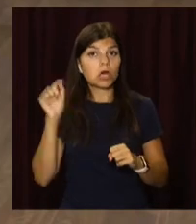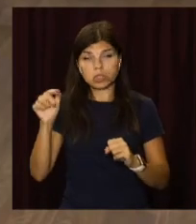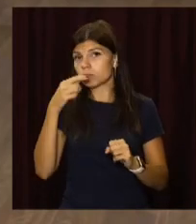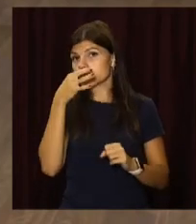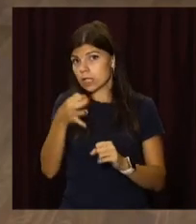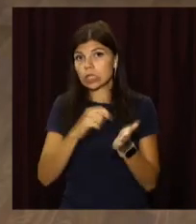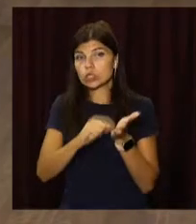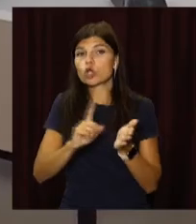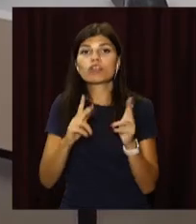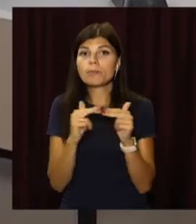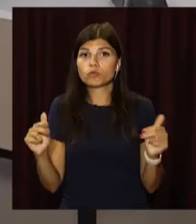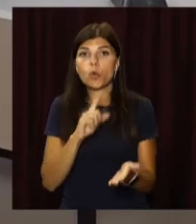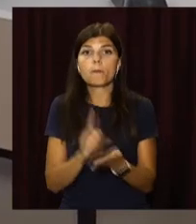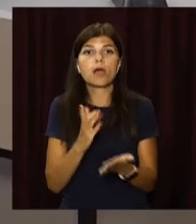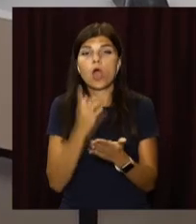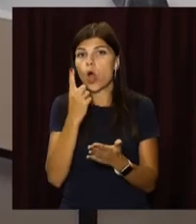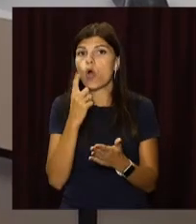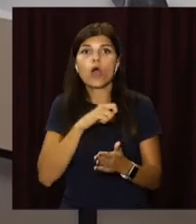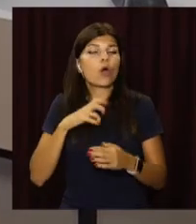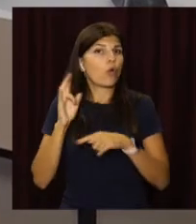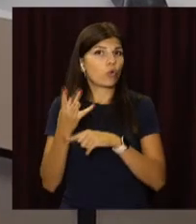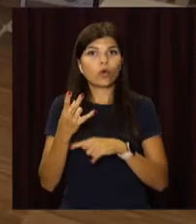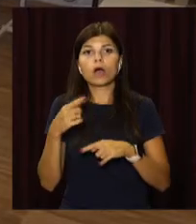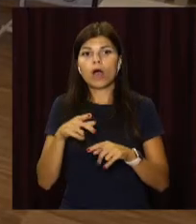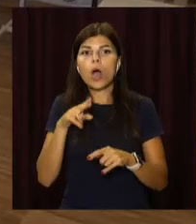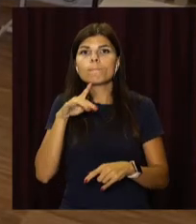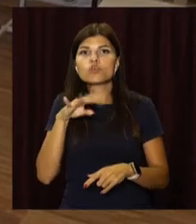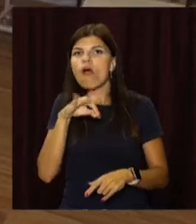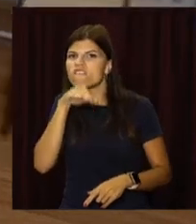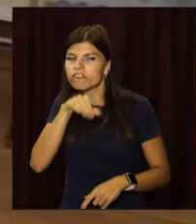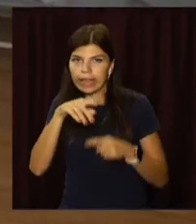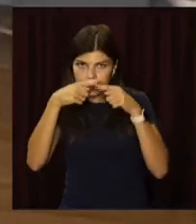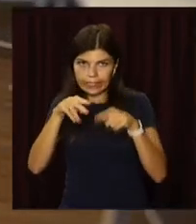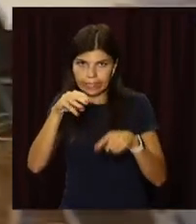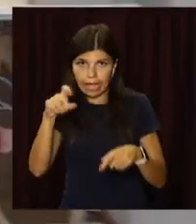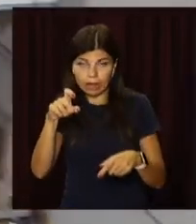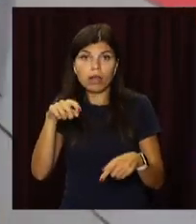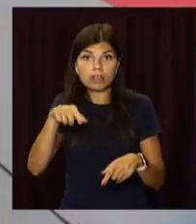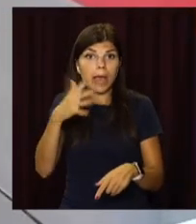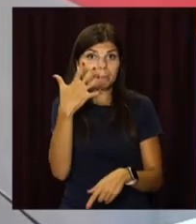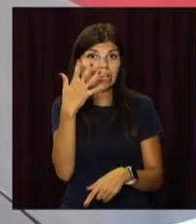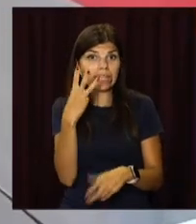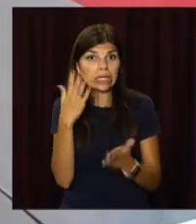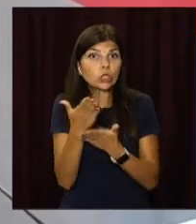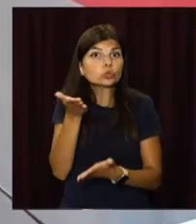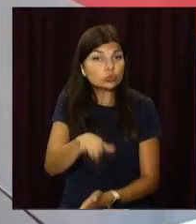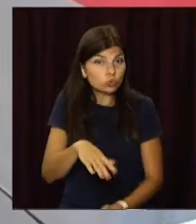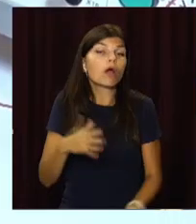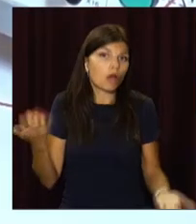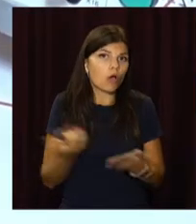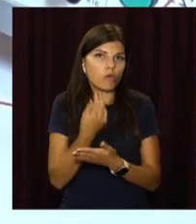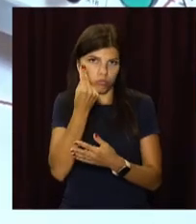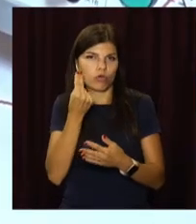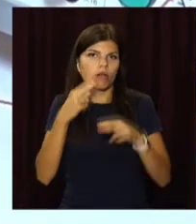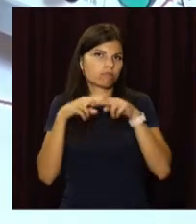зазначили, Дніпропетровщина має одну з найбільших в Україні мереж профтехів. Їх в області 53. Відповідно, і субвенція на наш